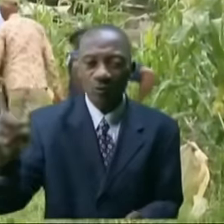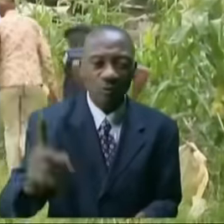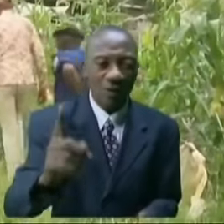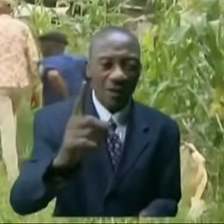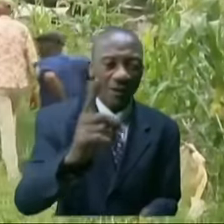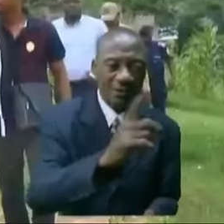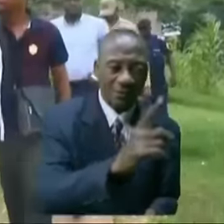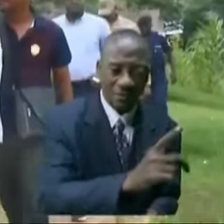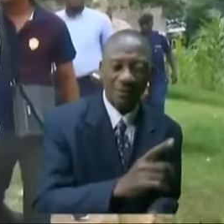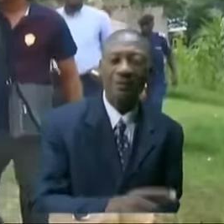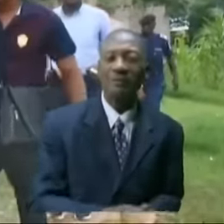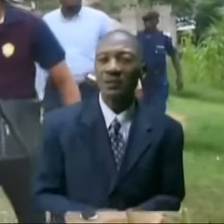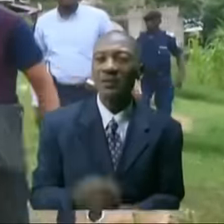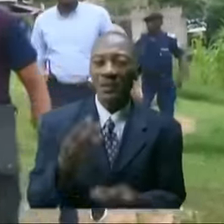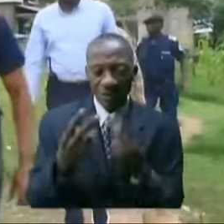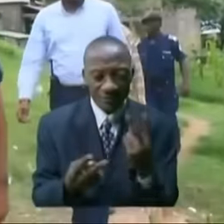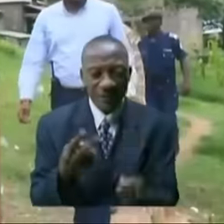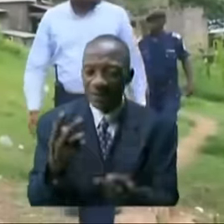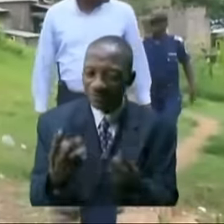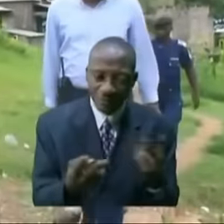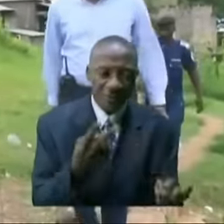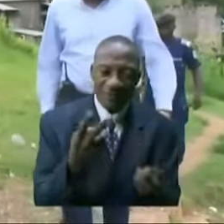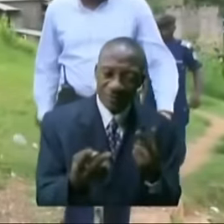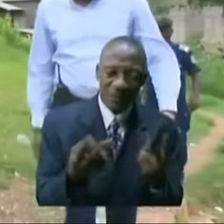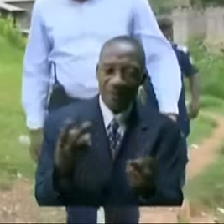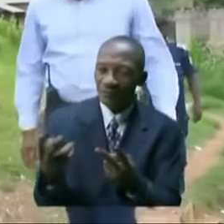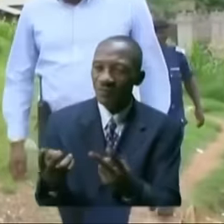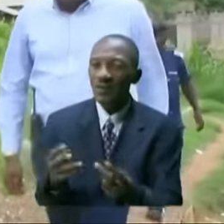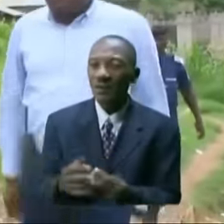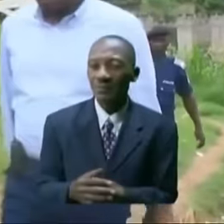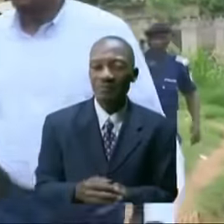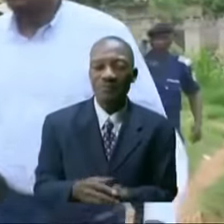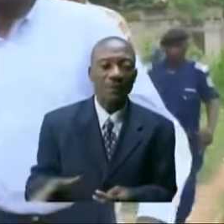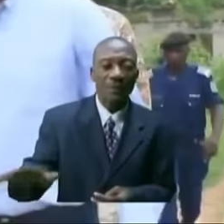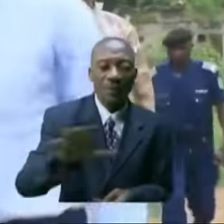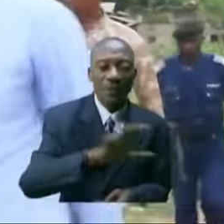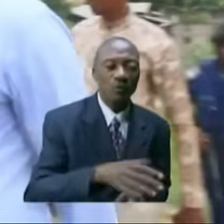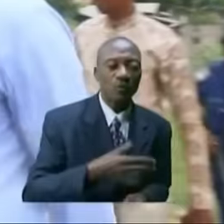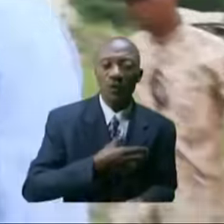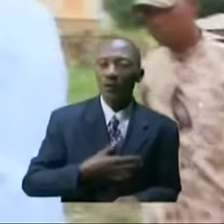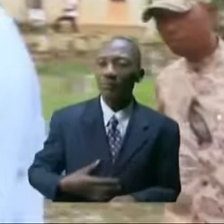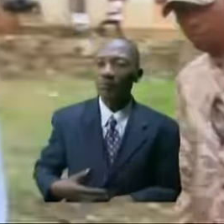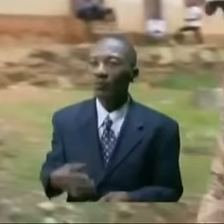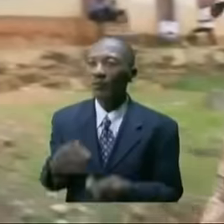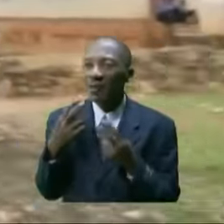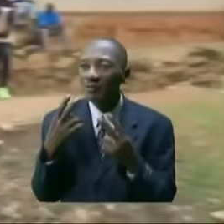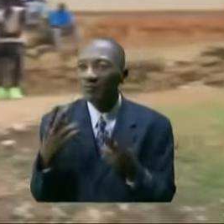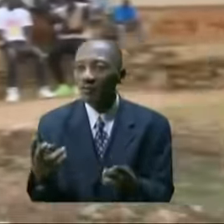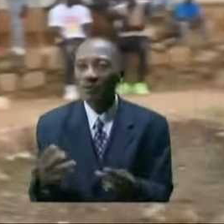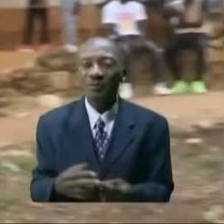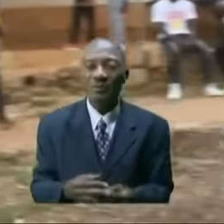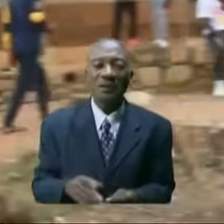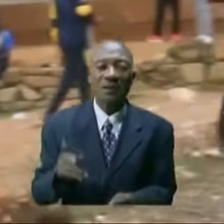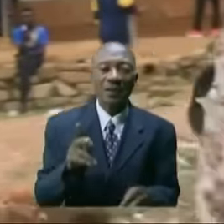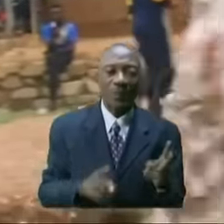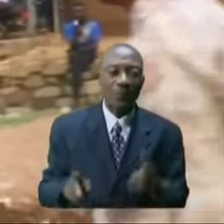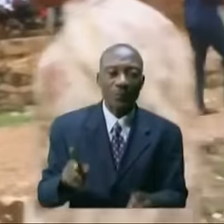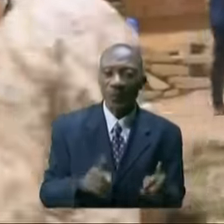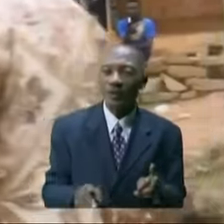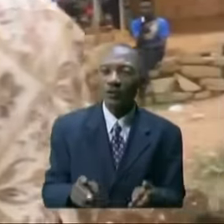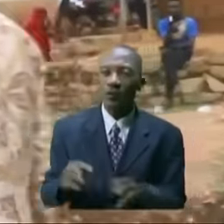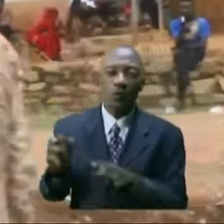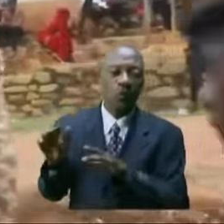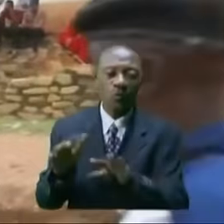le point de chute de sa tournée. Partout où il est passé, la population s'est pressé